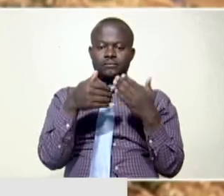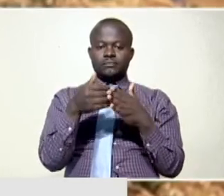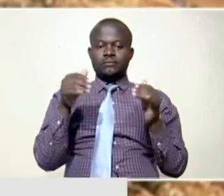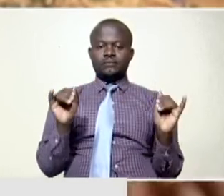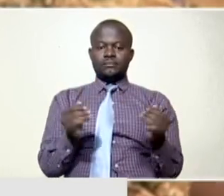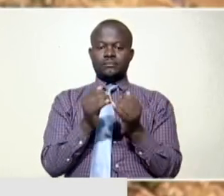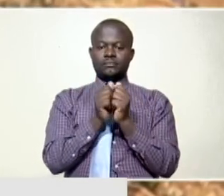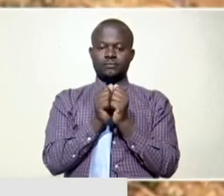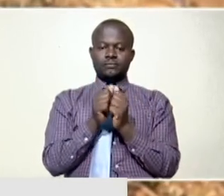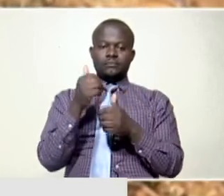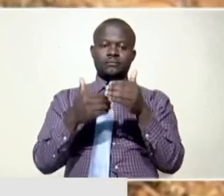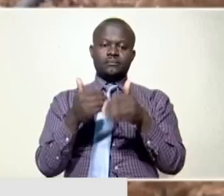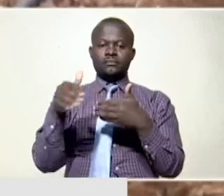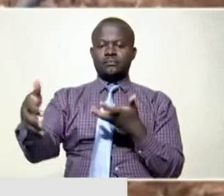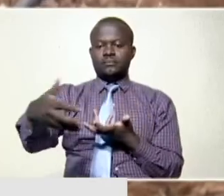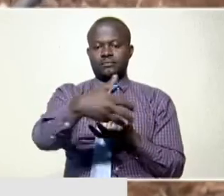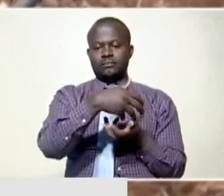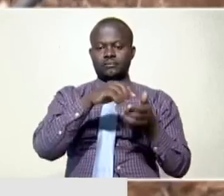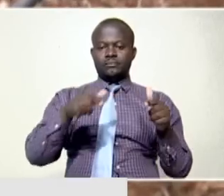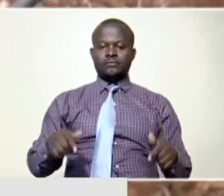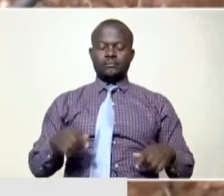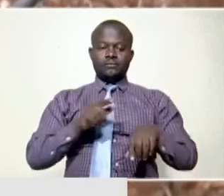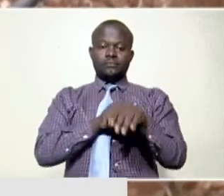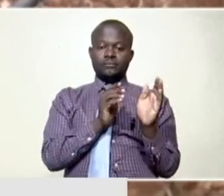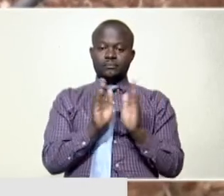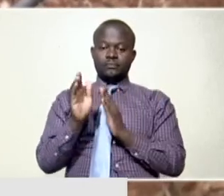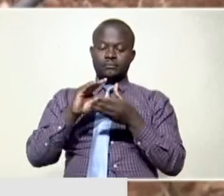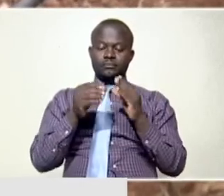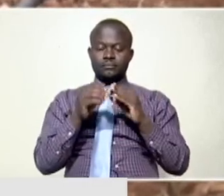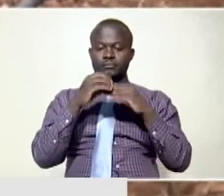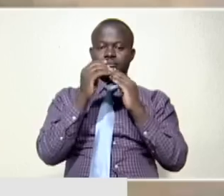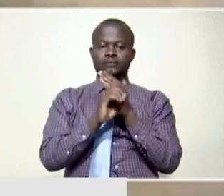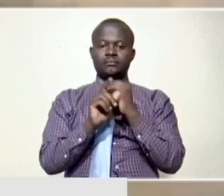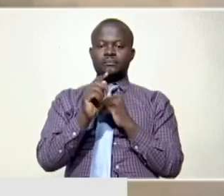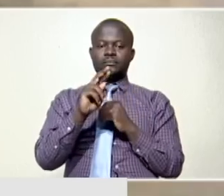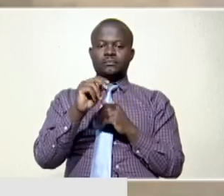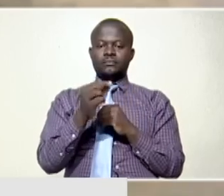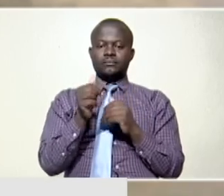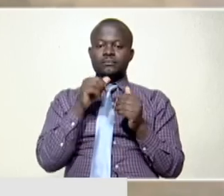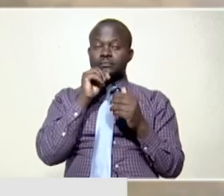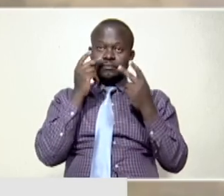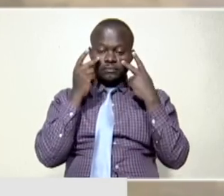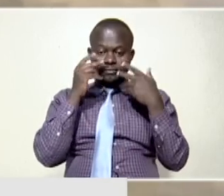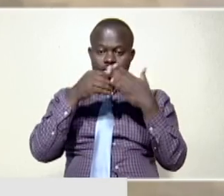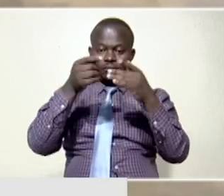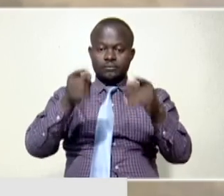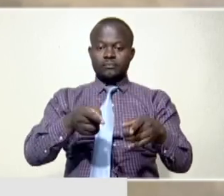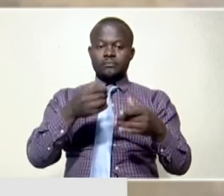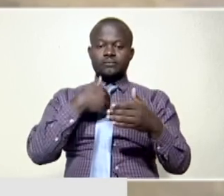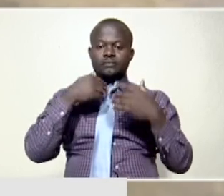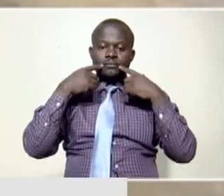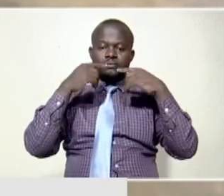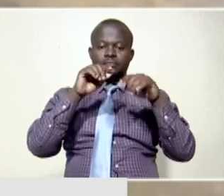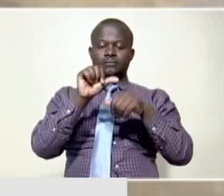bakagerageza kwegeranya ubutaka. Kugeza ubwo twatunganyaga iyi nkuru ubuyobozi bw'akarere ka Karongi bwari butaraboneka ngo bugire icyo butangaza kuri